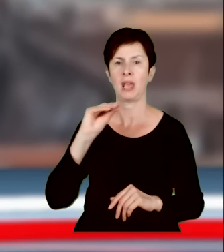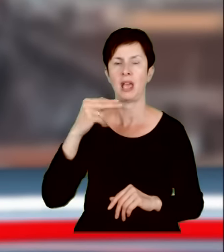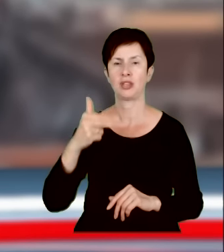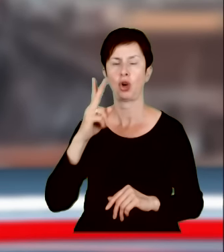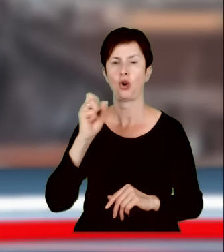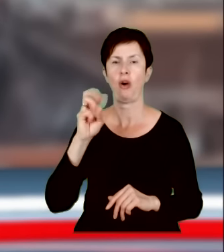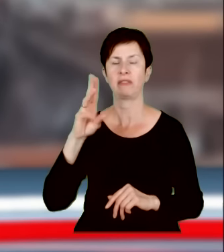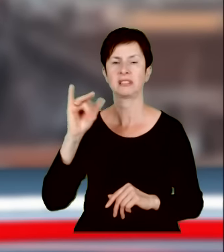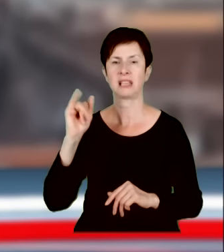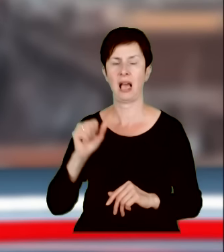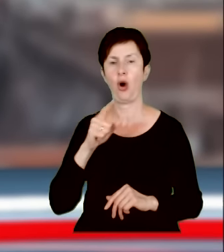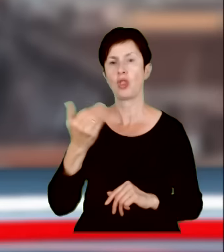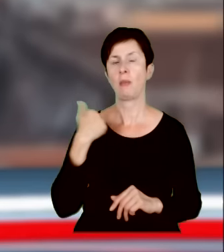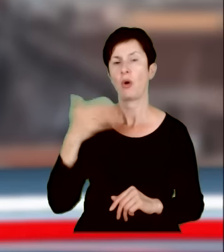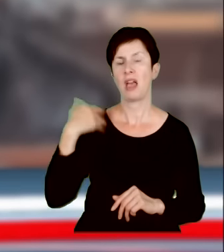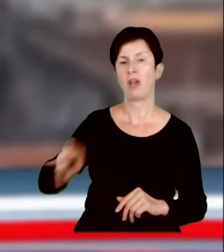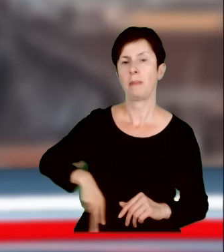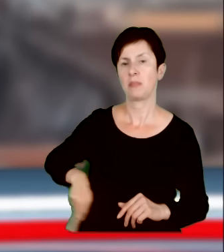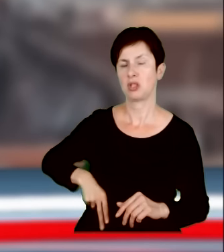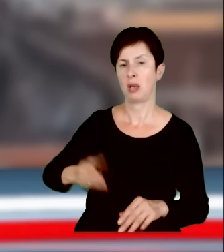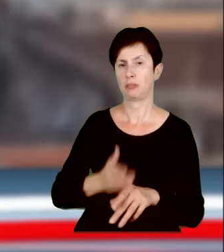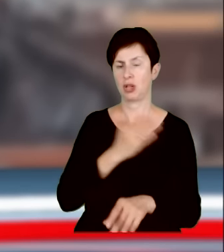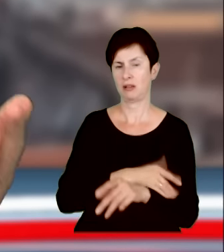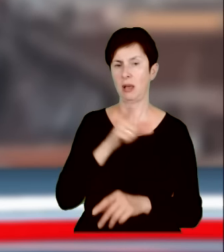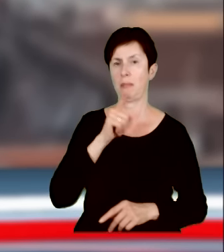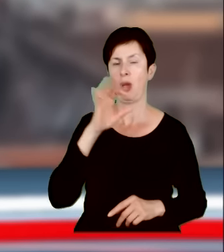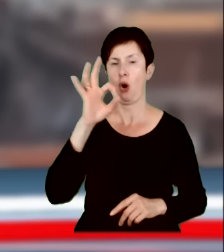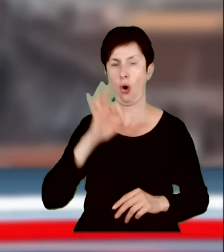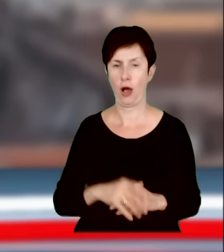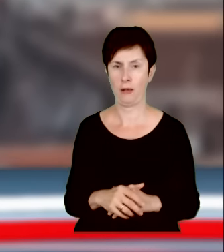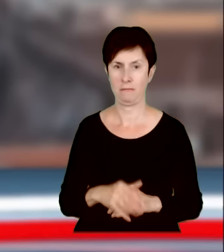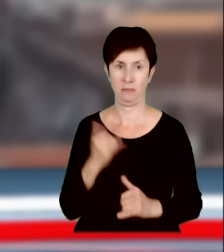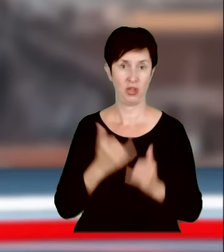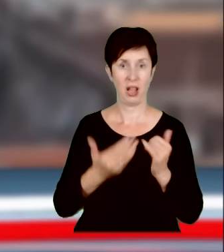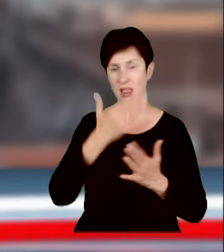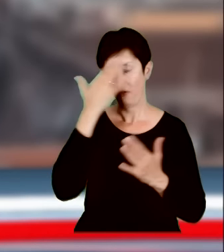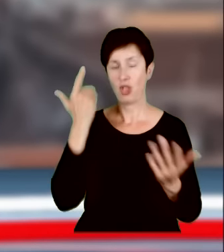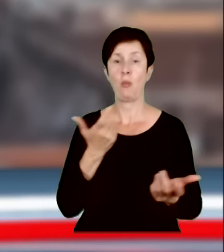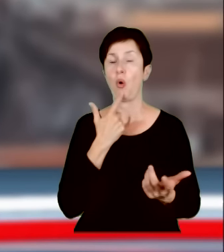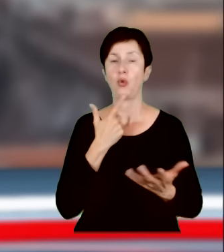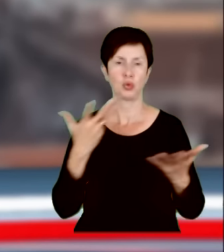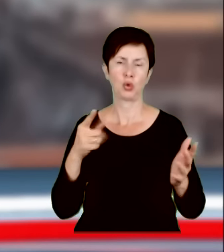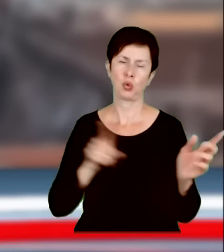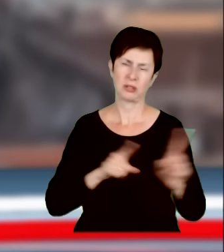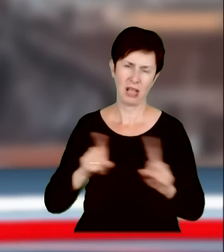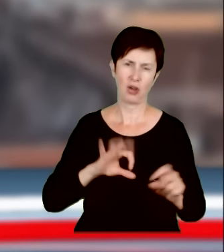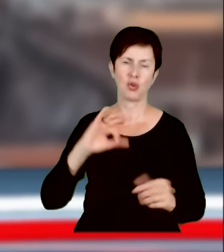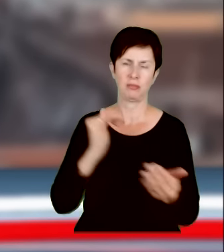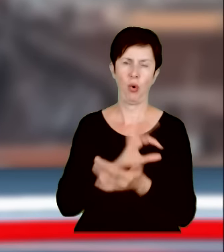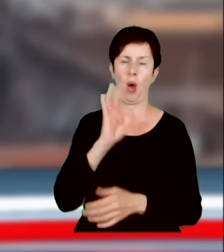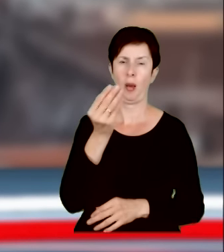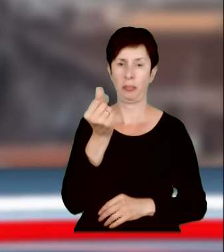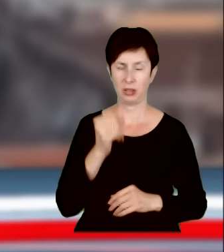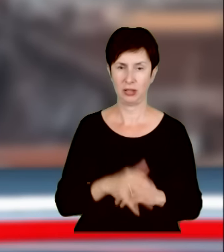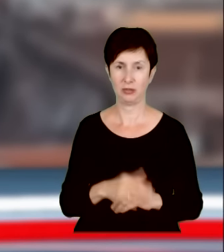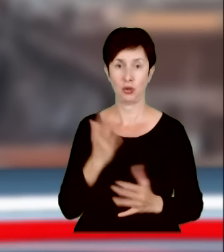ministrem w poprzednim rządzie Platformy Obywatelskiej więc jak nie wiadomo o co chodzi to chodzi o pieniądze jak nie wiadomo o co chodzi z tymi pieni to